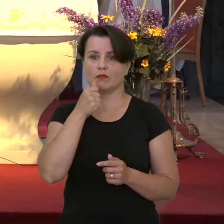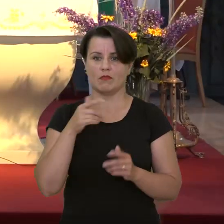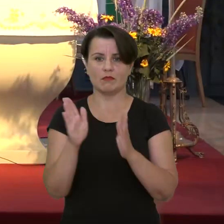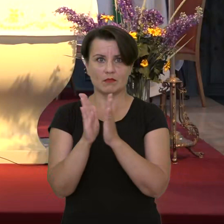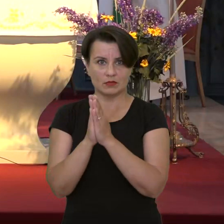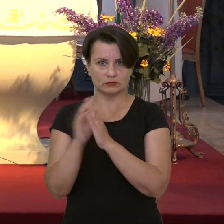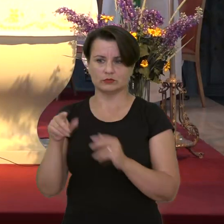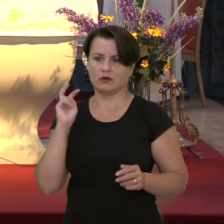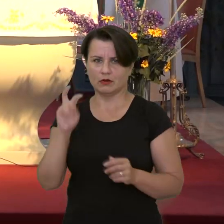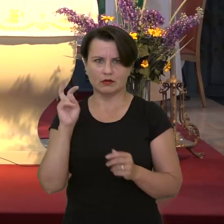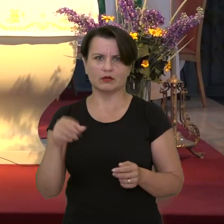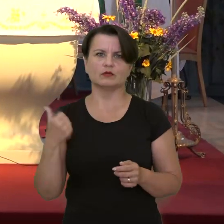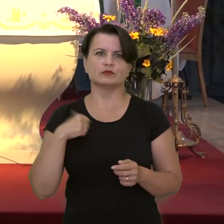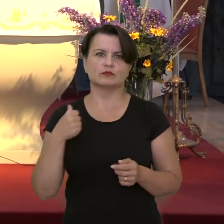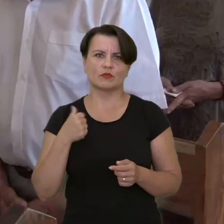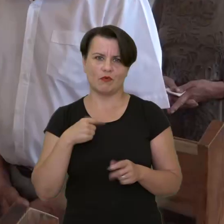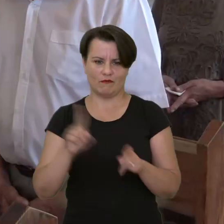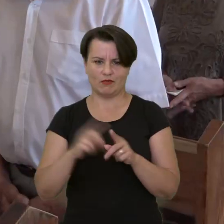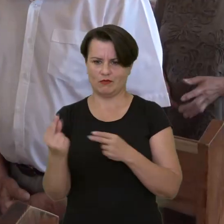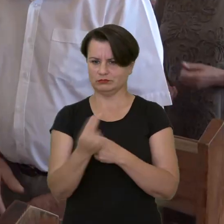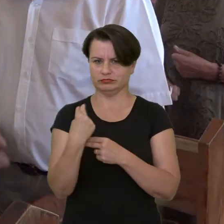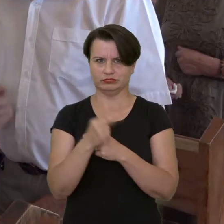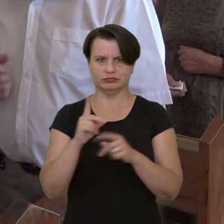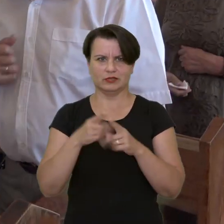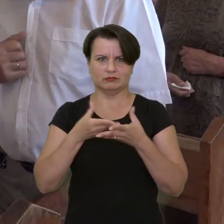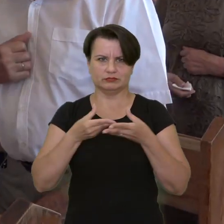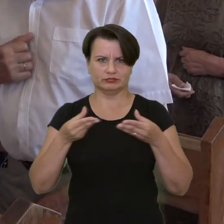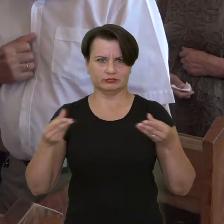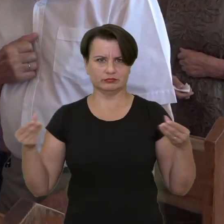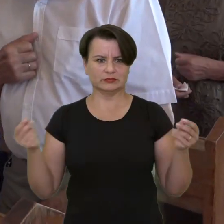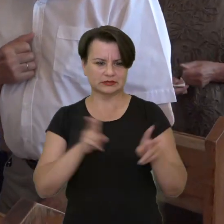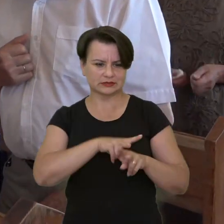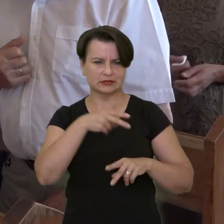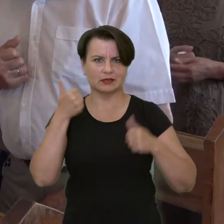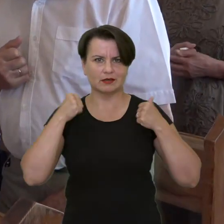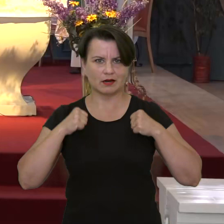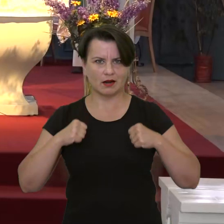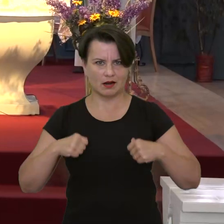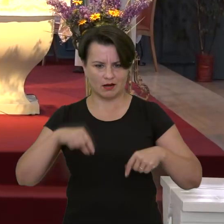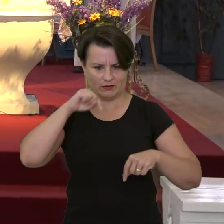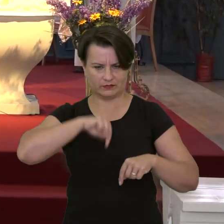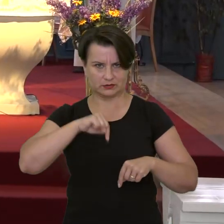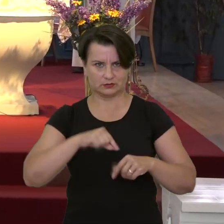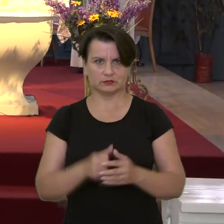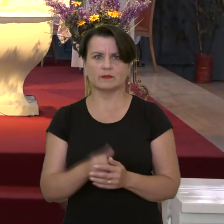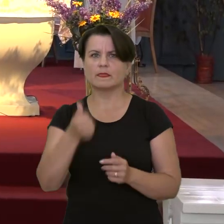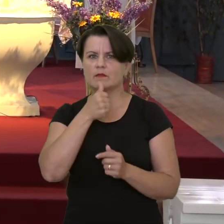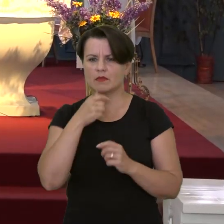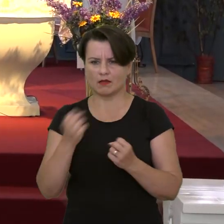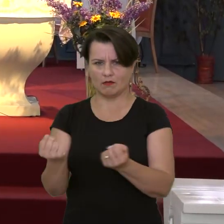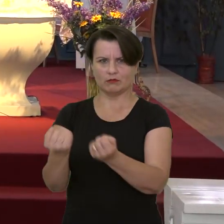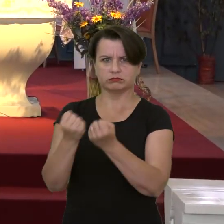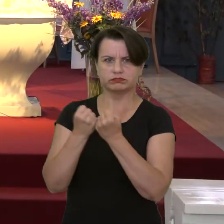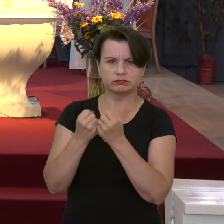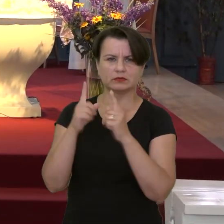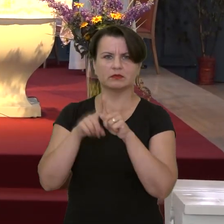šventų mišių lankymą, žmogus pamažu gyja ir atranda sielos ramybę. Užtarimo malda ir vidinis, galima sakyti, tas